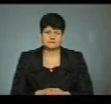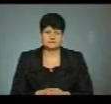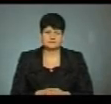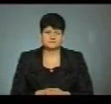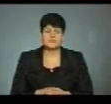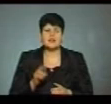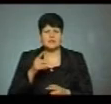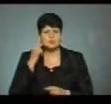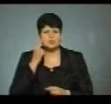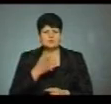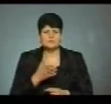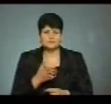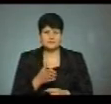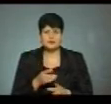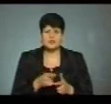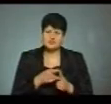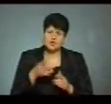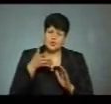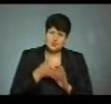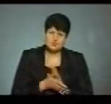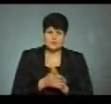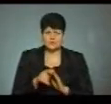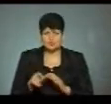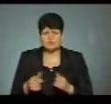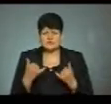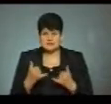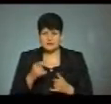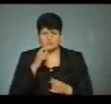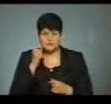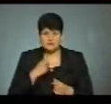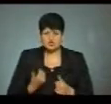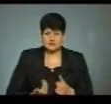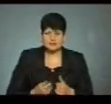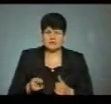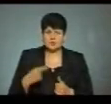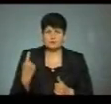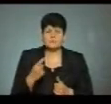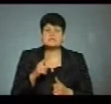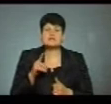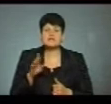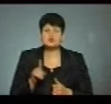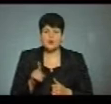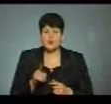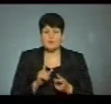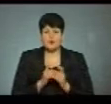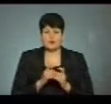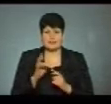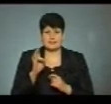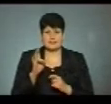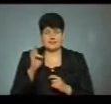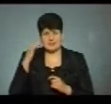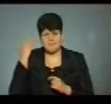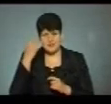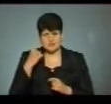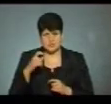Богдане, як думаєте, чи розуміє суспільство зараз в Україні, зокрема жителі Тернопільської області, за що боролася Небесна Сотня, за що